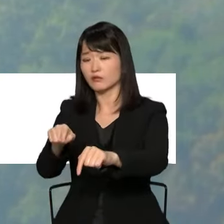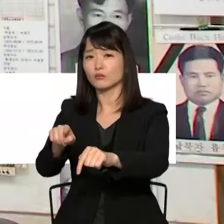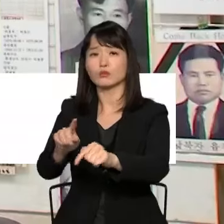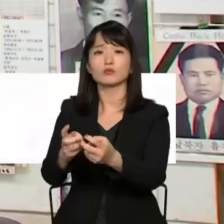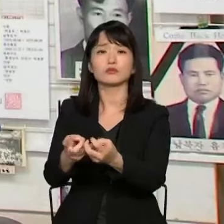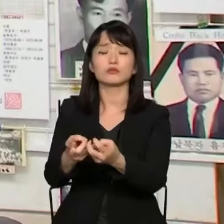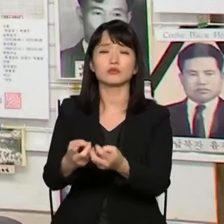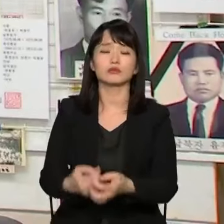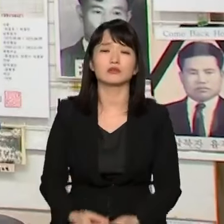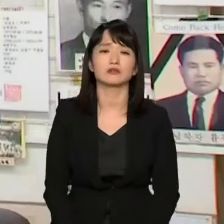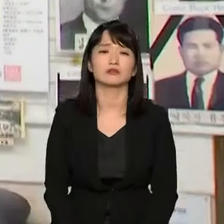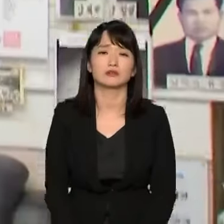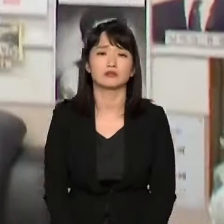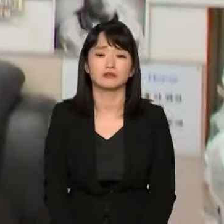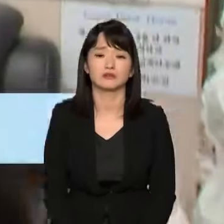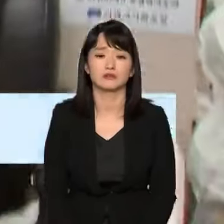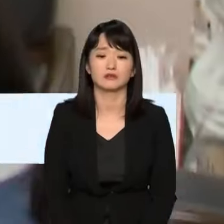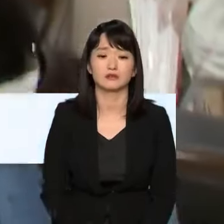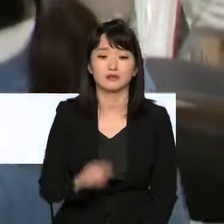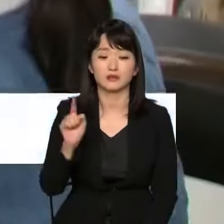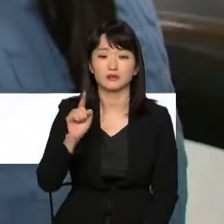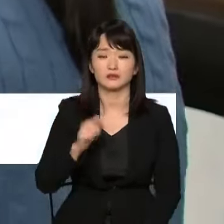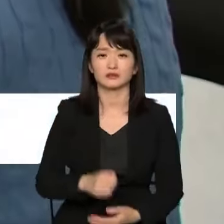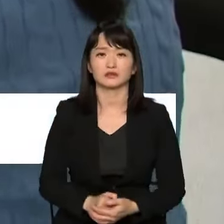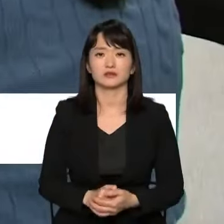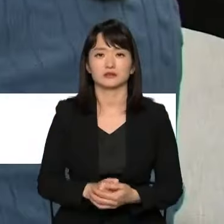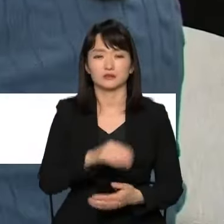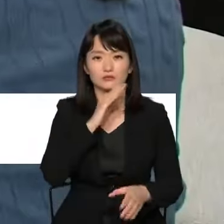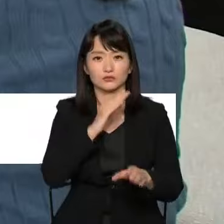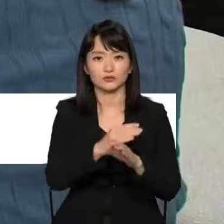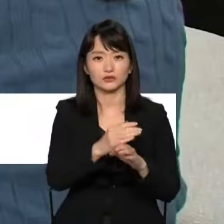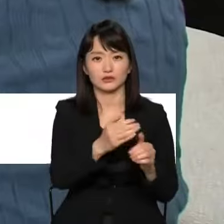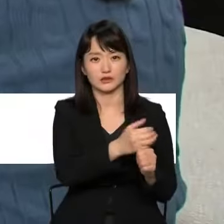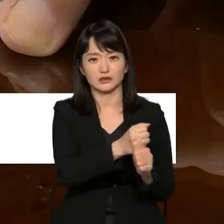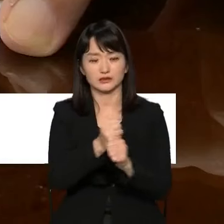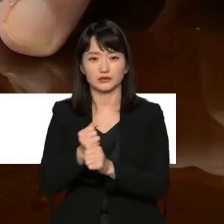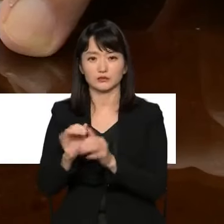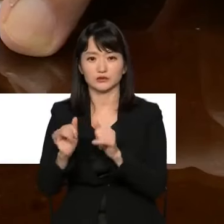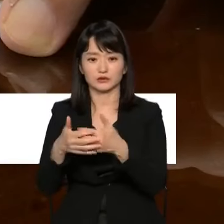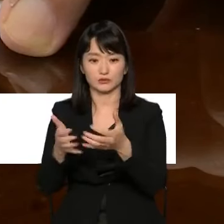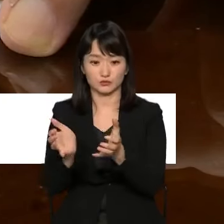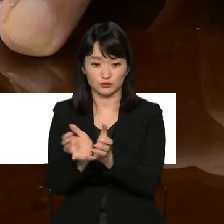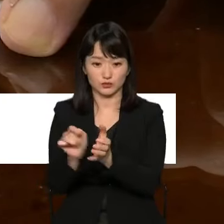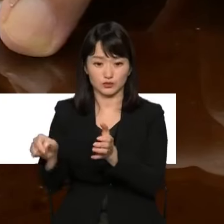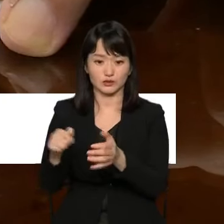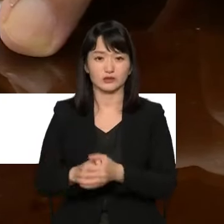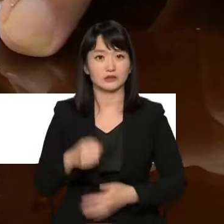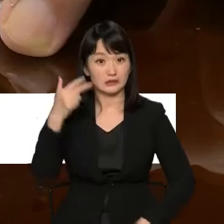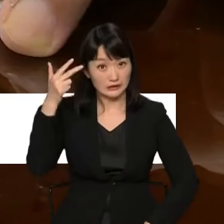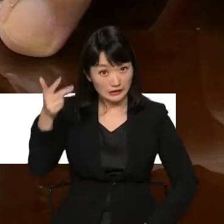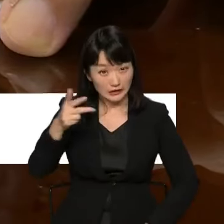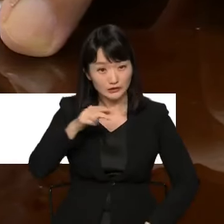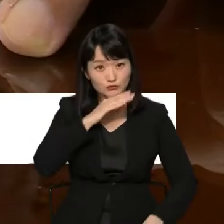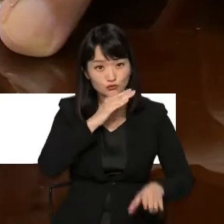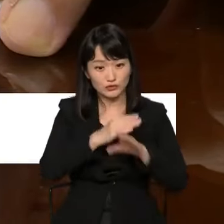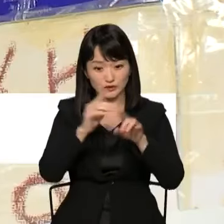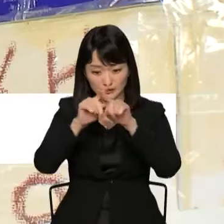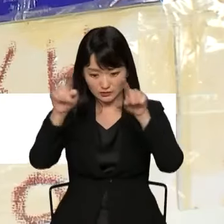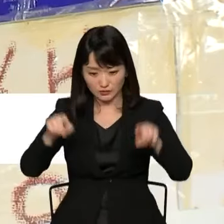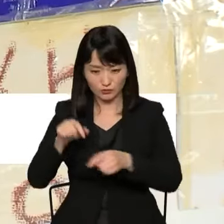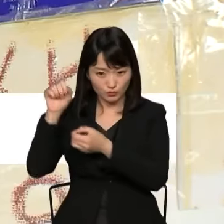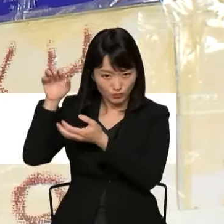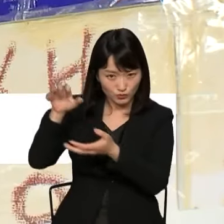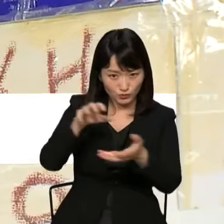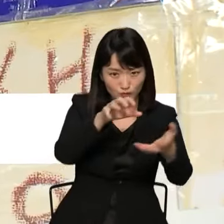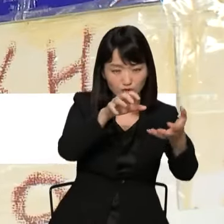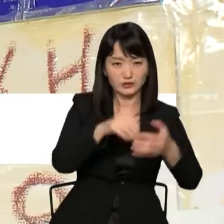무슨. 이런 상황에서 한 납북자 모임이 다음 주 또 대북 전단을 보내겠다고 예고했습니다. 납북자